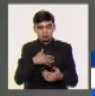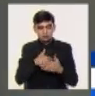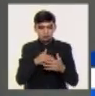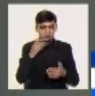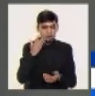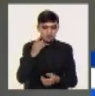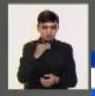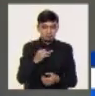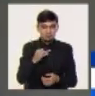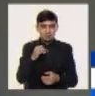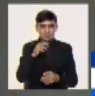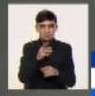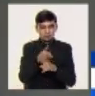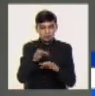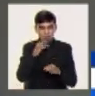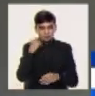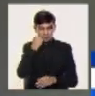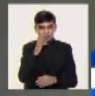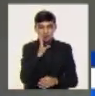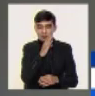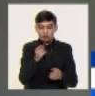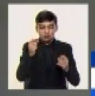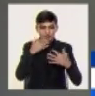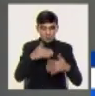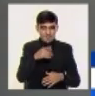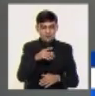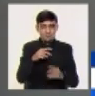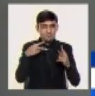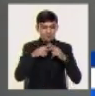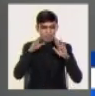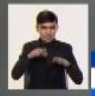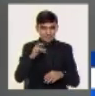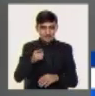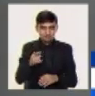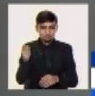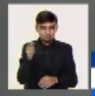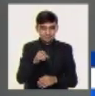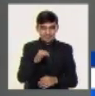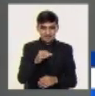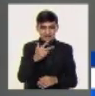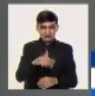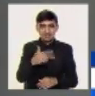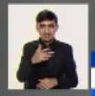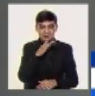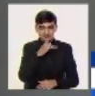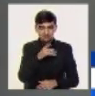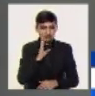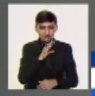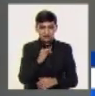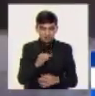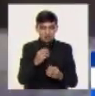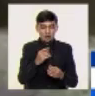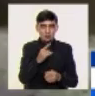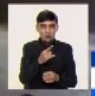Полицейские с помощью видеокамер установили личность матери. На автовокзал она приехала на такси. Оказалось, что ей 33 года. Помимо